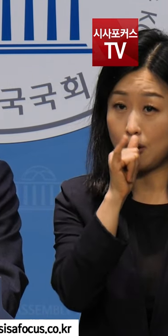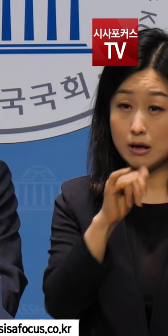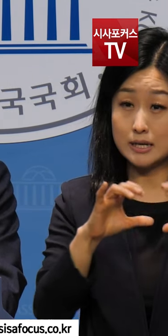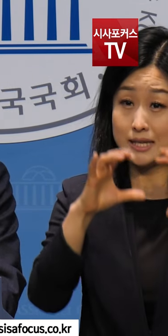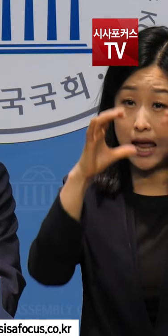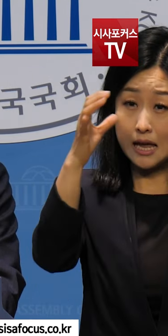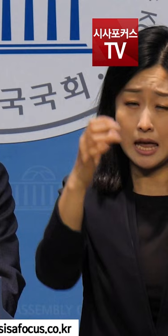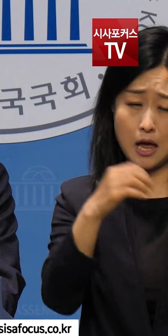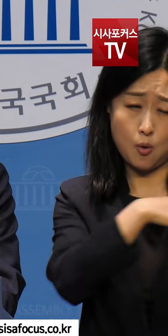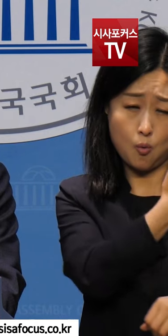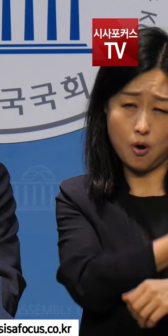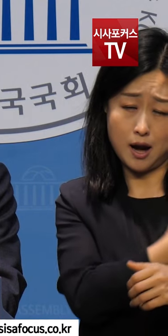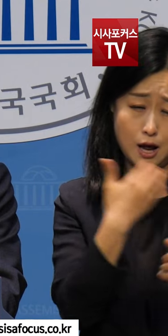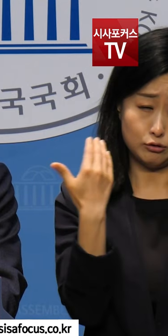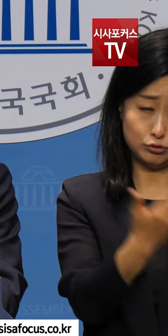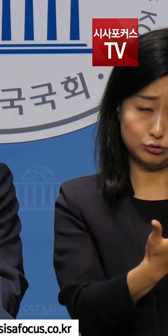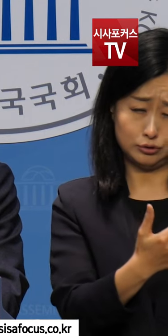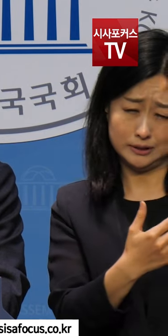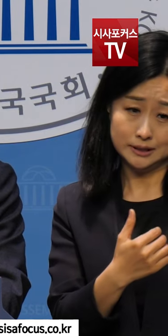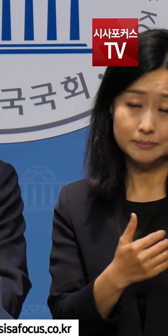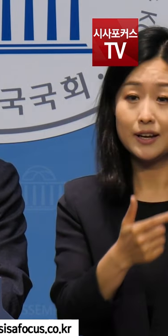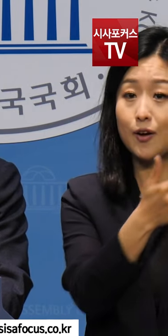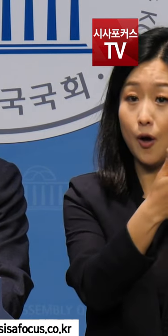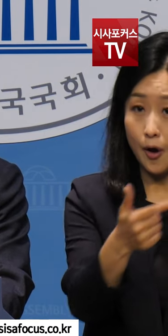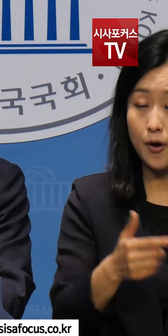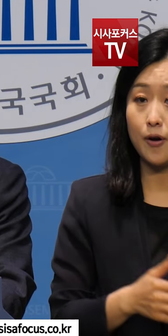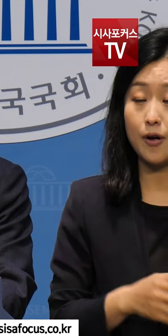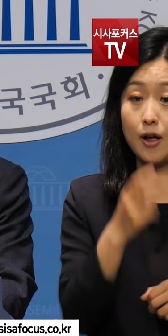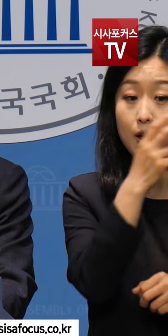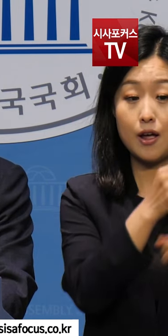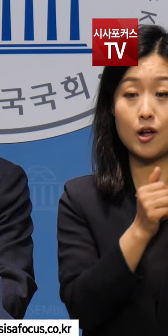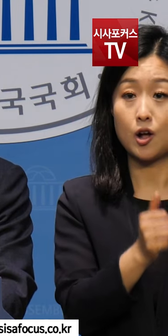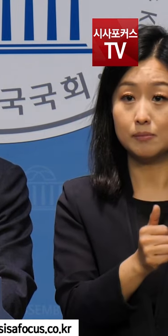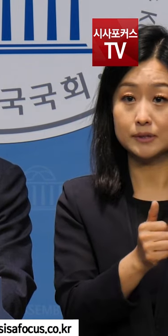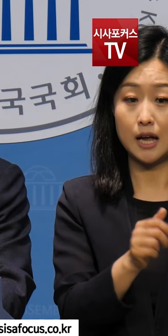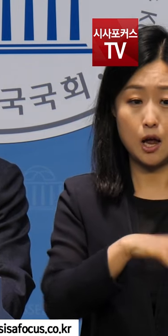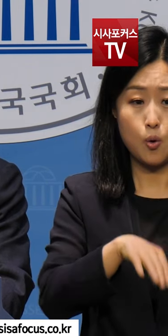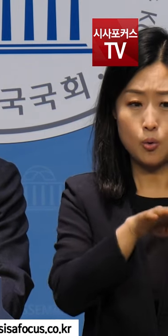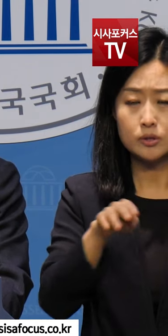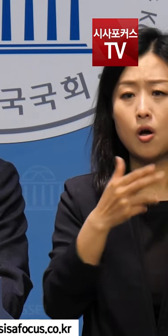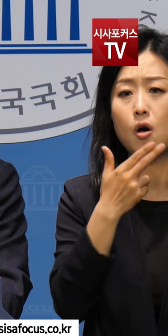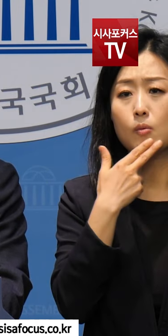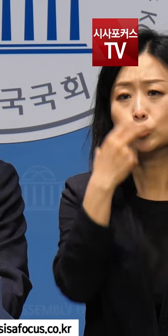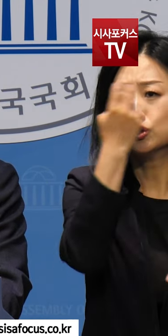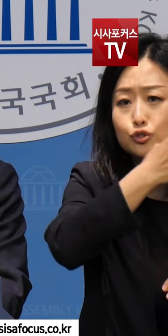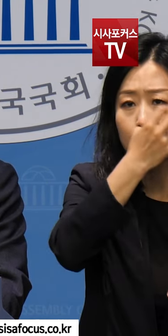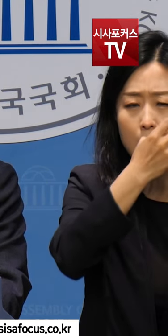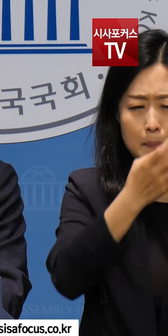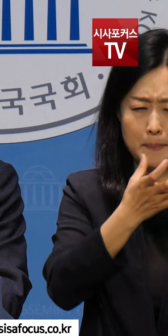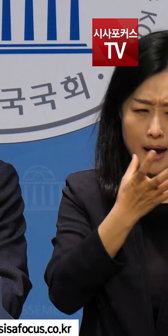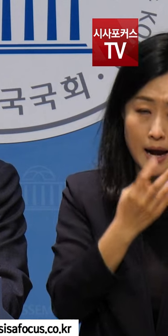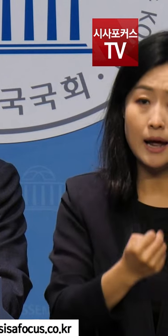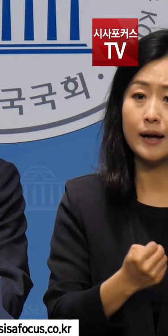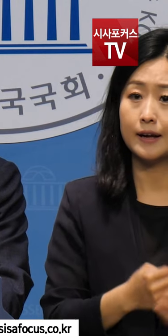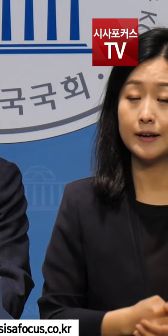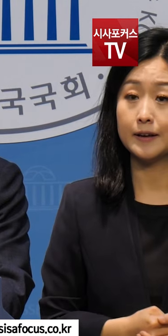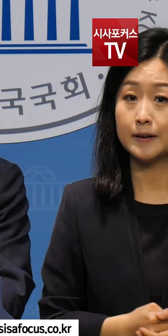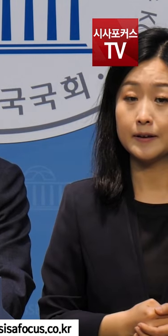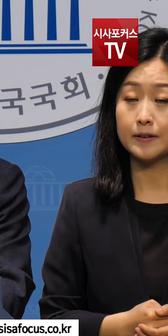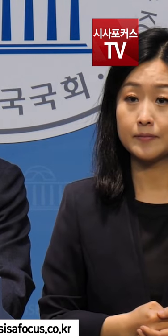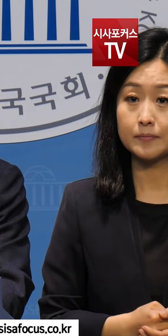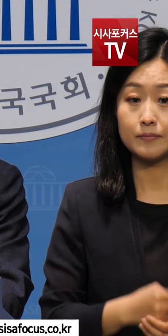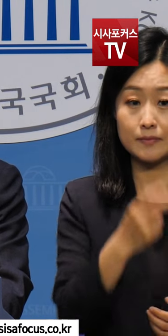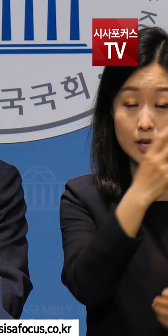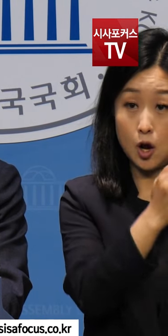세계에서 가장 막강한 권한을 가지고 있습니다. 검사의 불공정한 수사 논란도 끊이지 않고 있습니다.